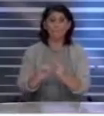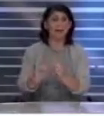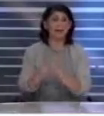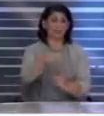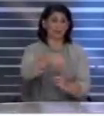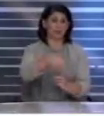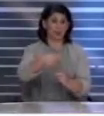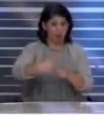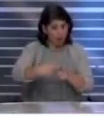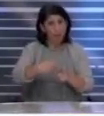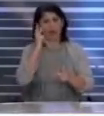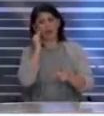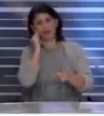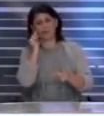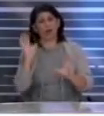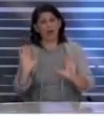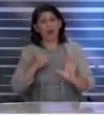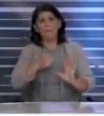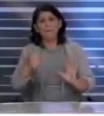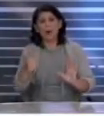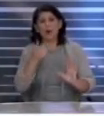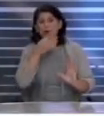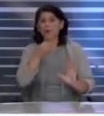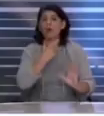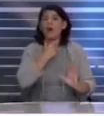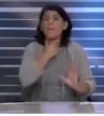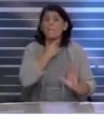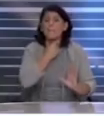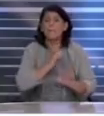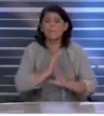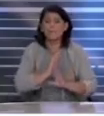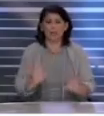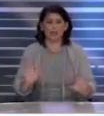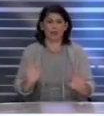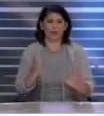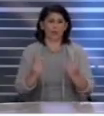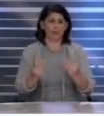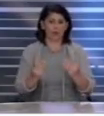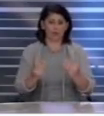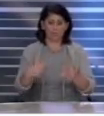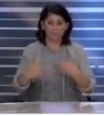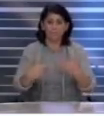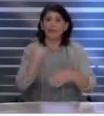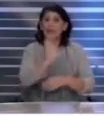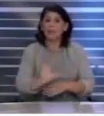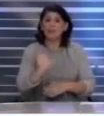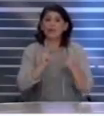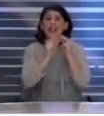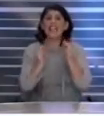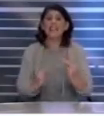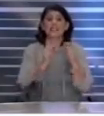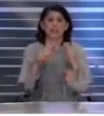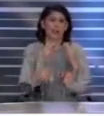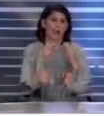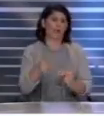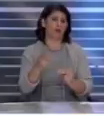μου, εν πάση περιπτώσει, να υπογραμμίσω το επίγον που χαρακτηρίζει την εξέβρεση μιας λύσης στο πρόβλημα, δεδομένου